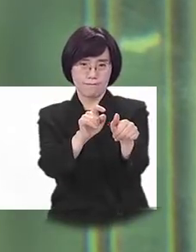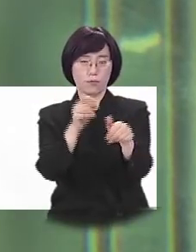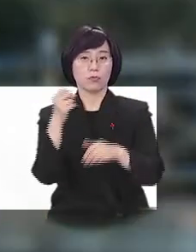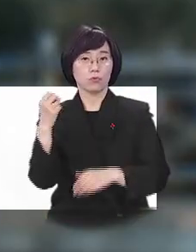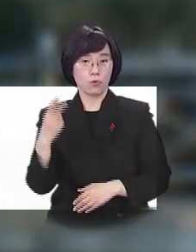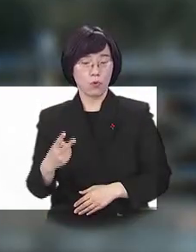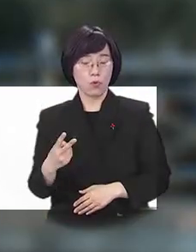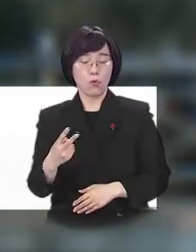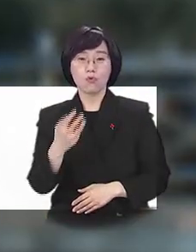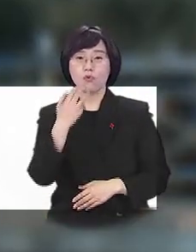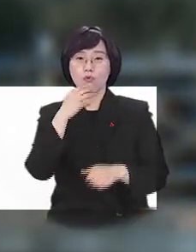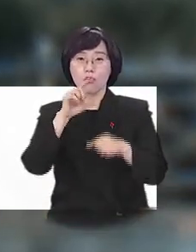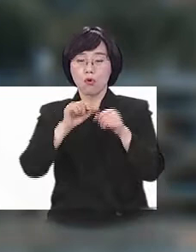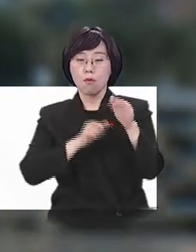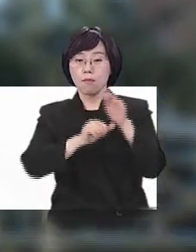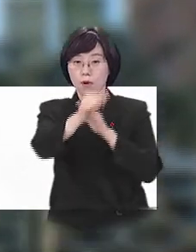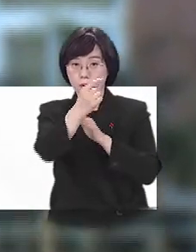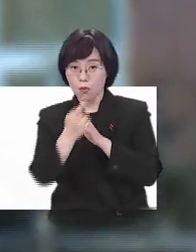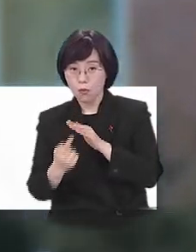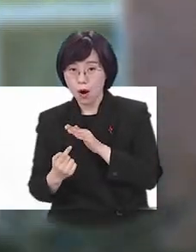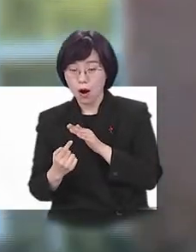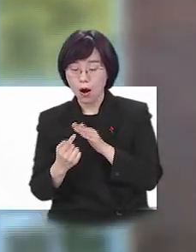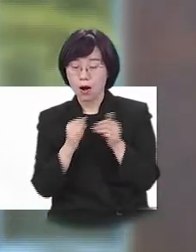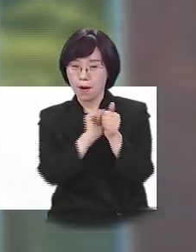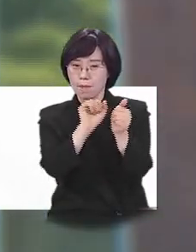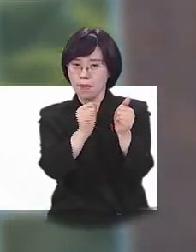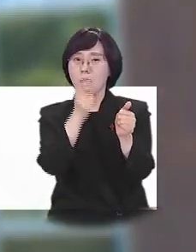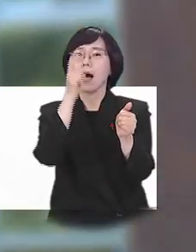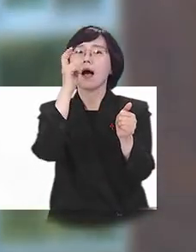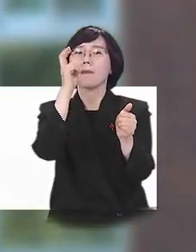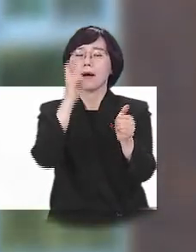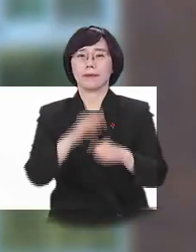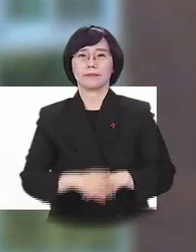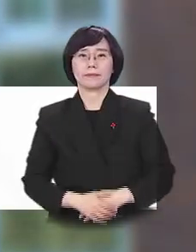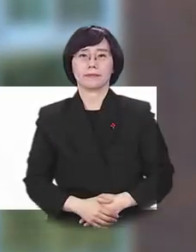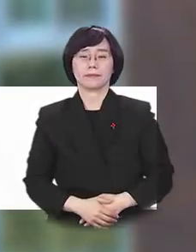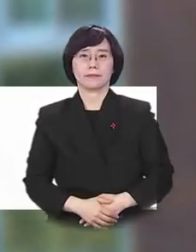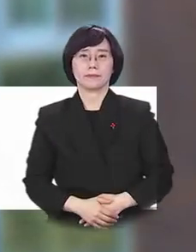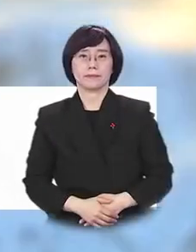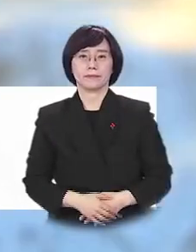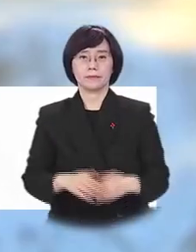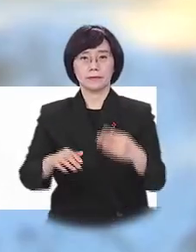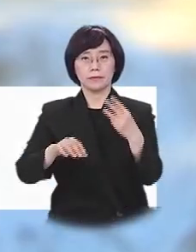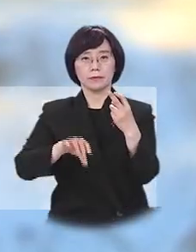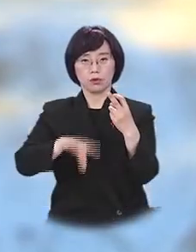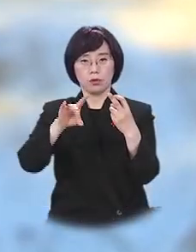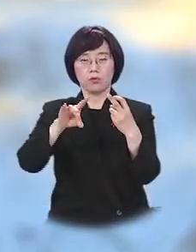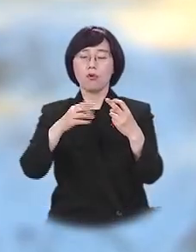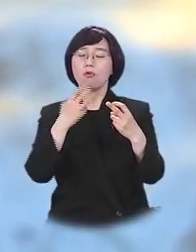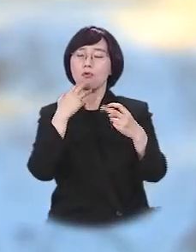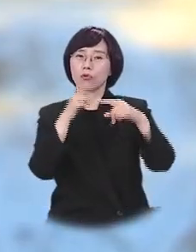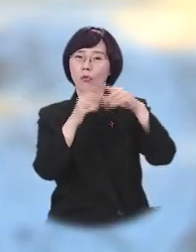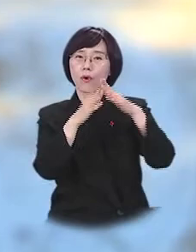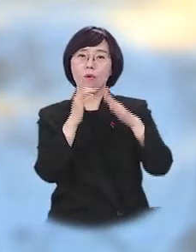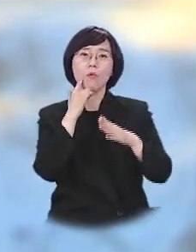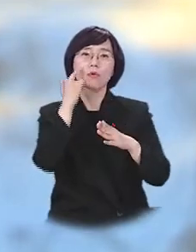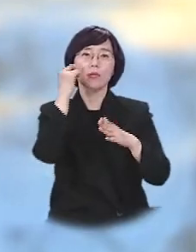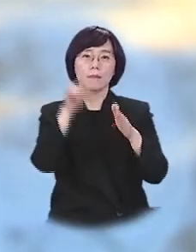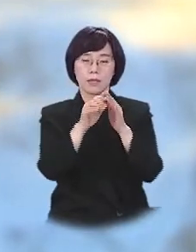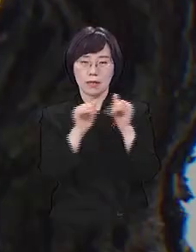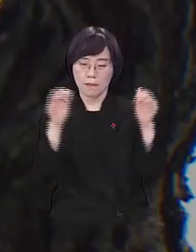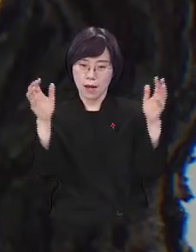받았는데 수도권 방문객이 감염 원인 것으로 추정됩니다. 이달 초 서울 모 교회 목사와